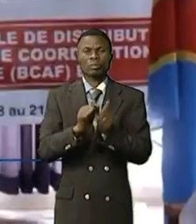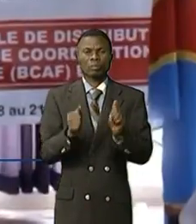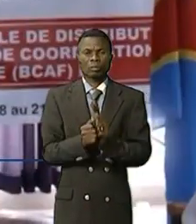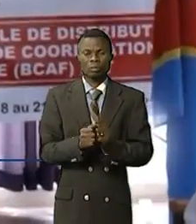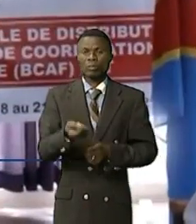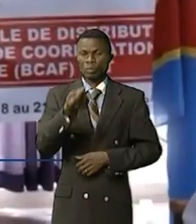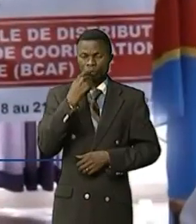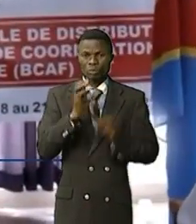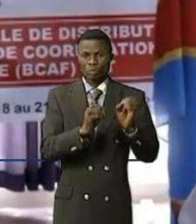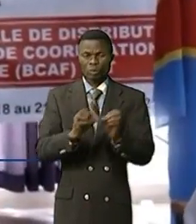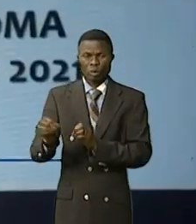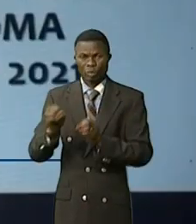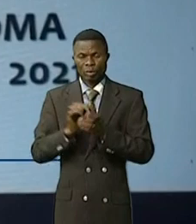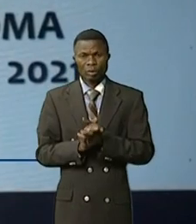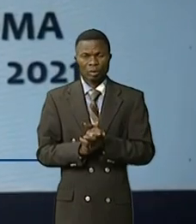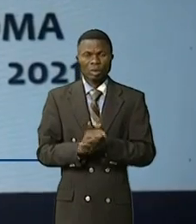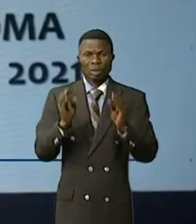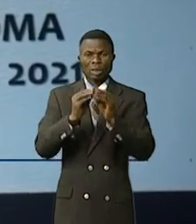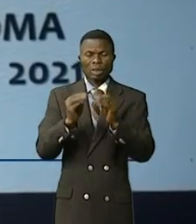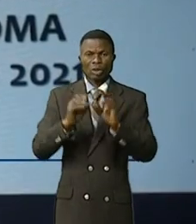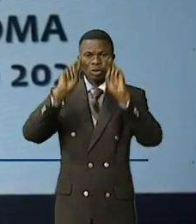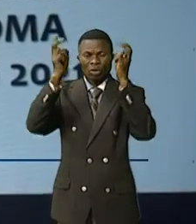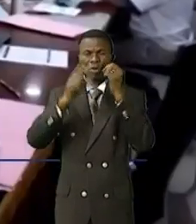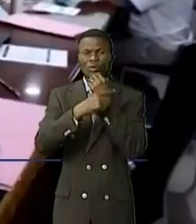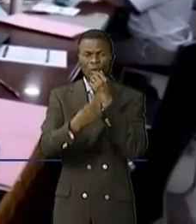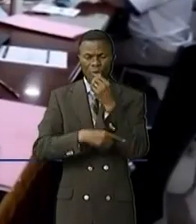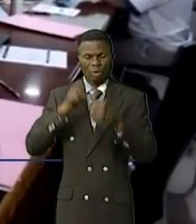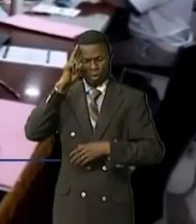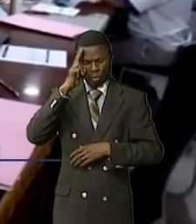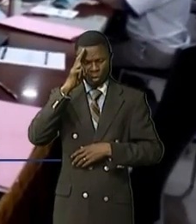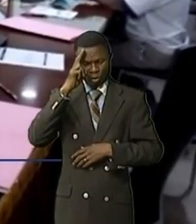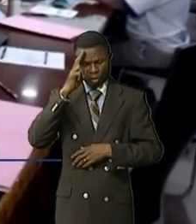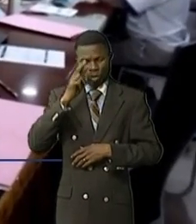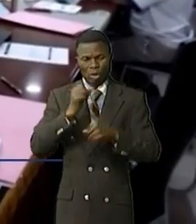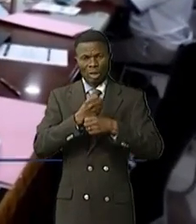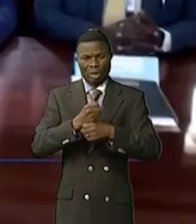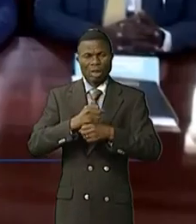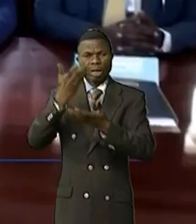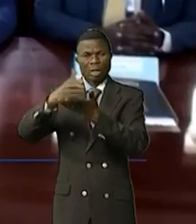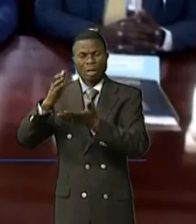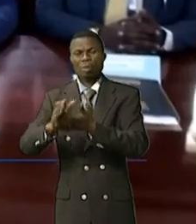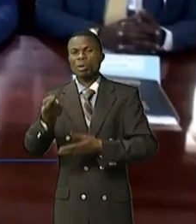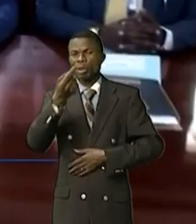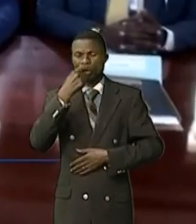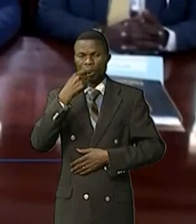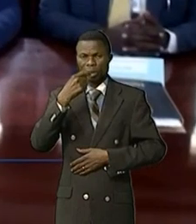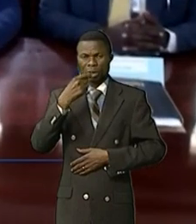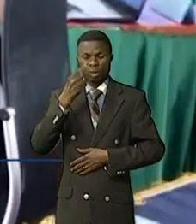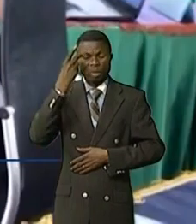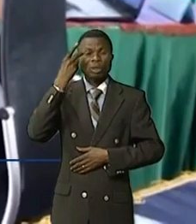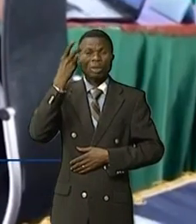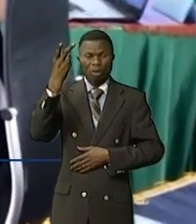SRAMES, organise une mini table ronde à Goma pour réfléchir et évaluer la politique de distribution des médicaments dans la perspective de